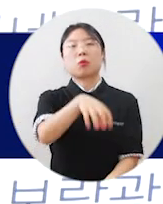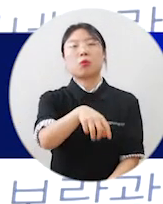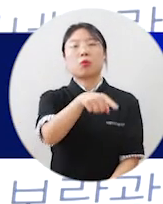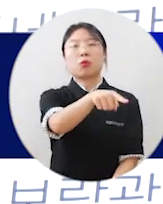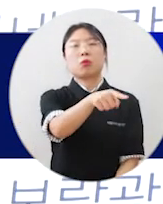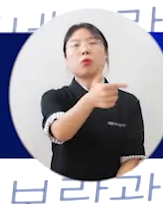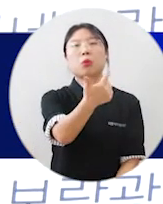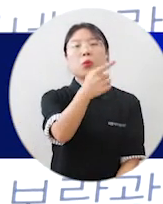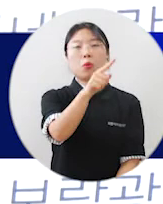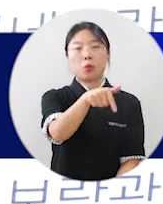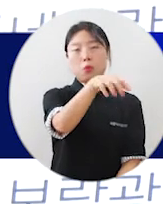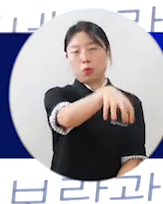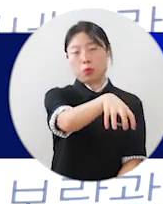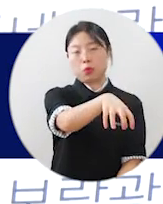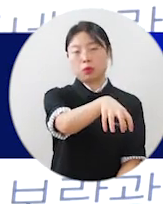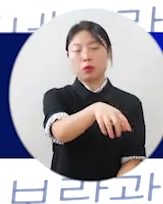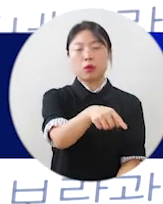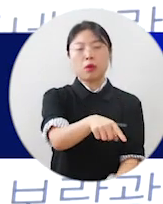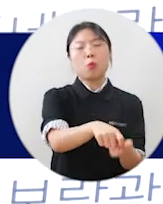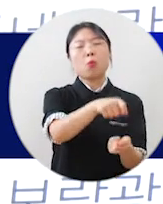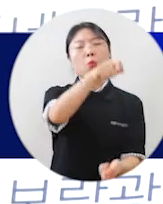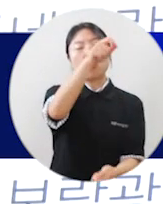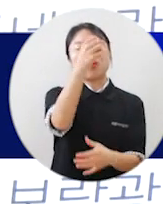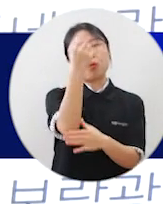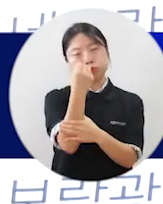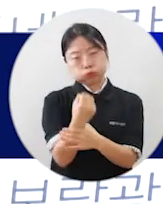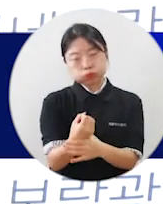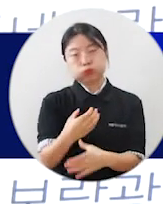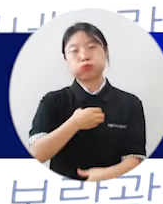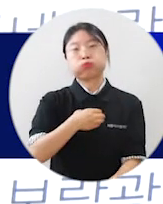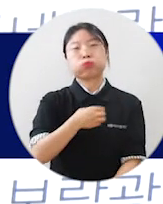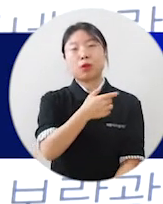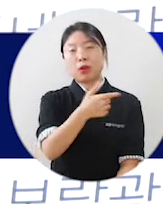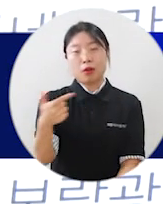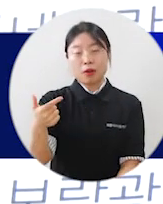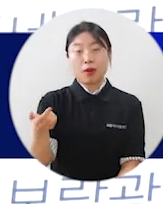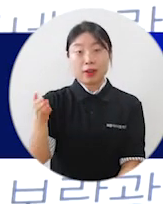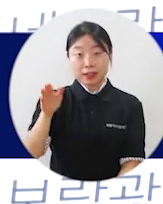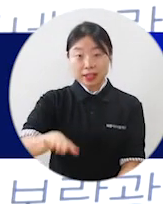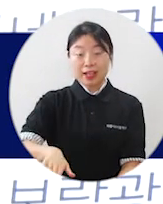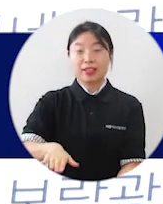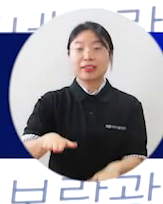낡고 굉장히 오래돼서 많은 분들이 염려와 우려가 있었는데